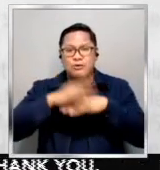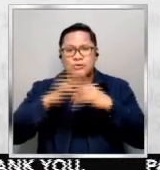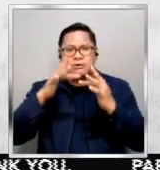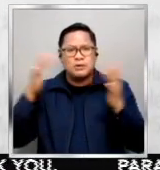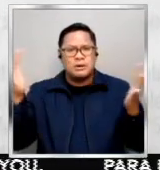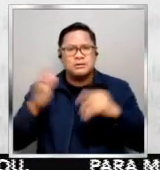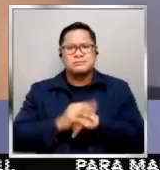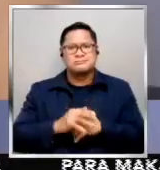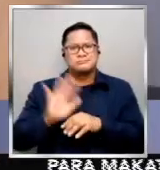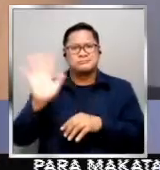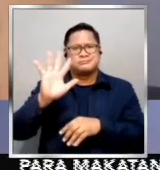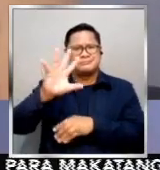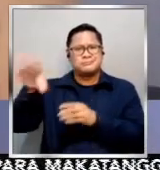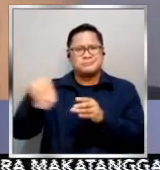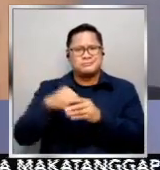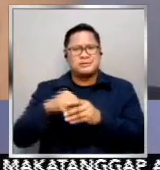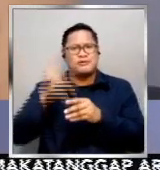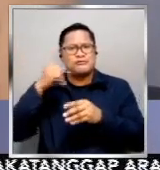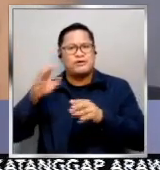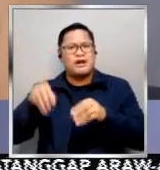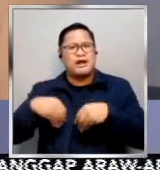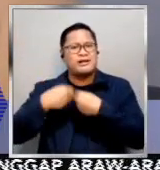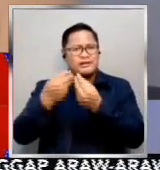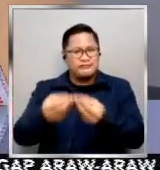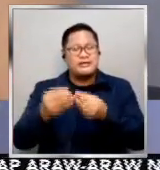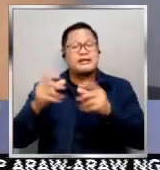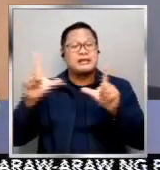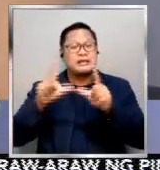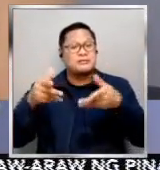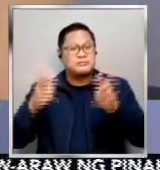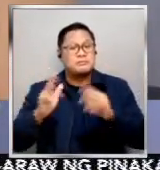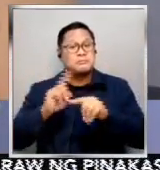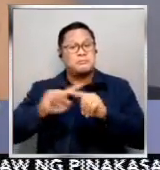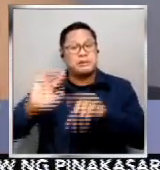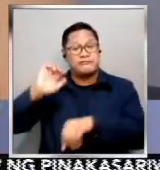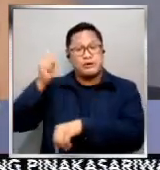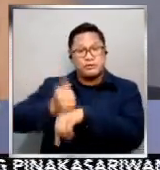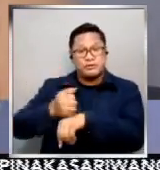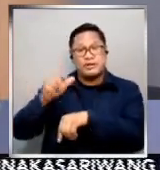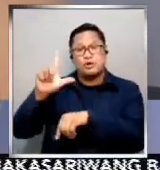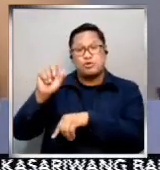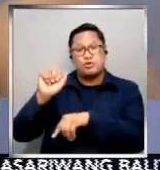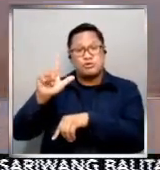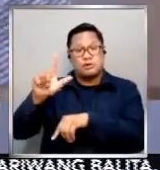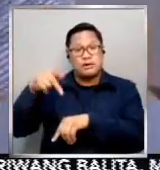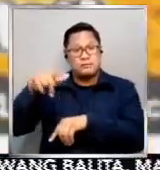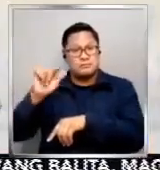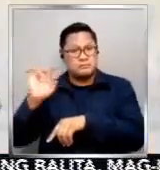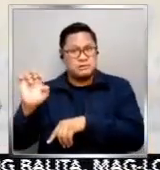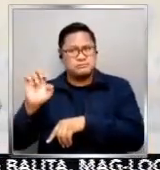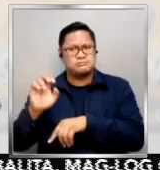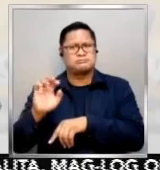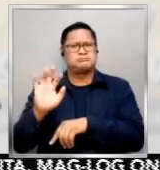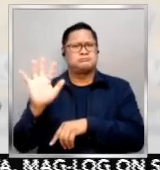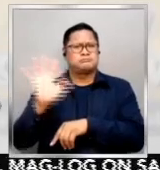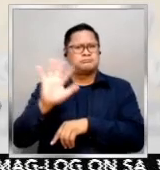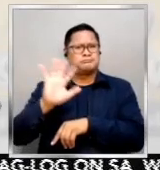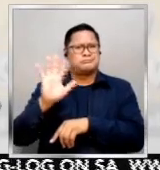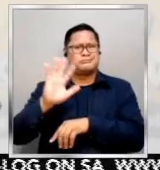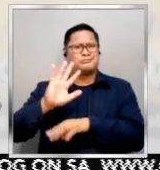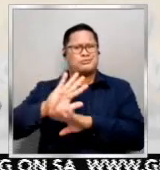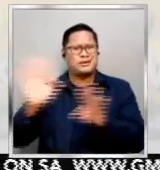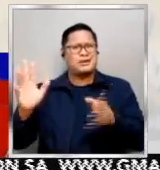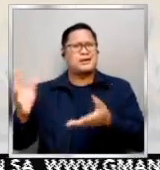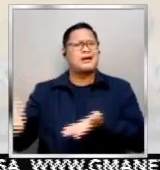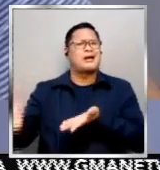ang franchising. Pero ayon sa founder at CEO ng Lokal Plate na si Brian So, hindi sila nanghihingi ng investment kundi nag-aalok sila